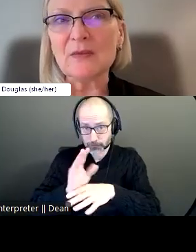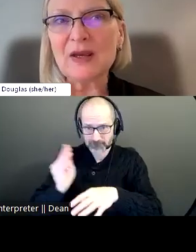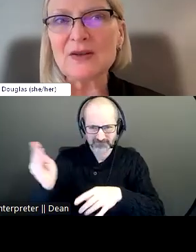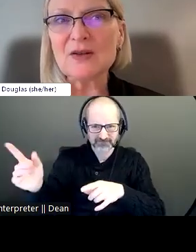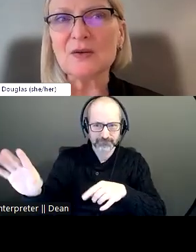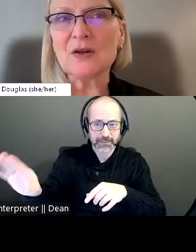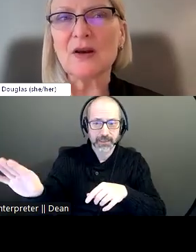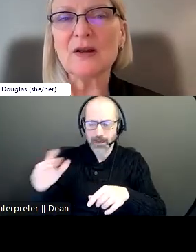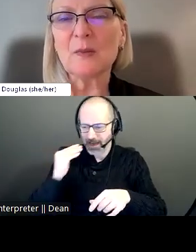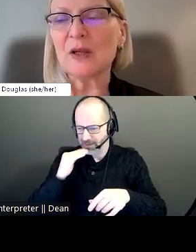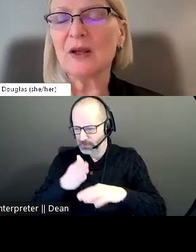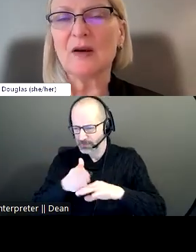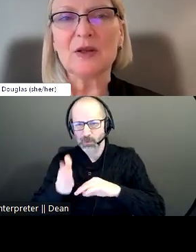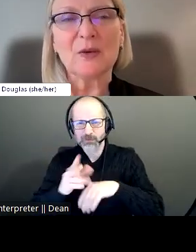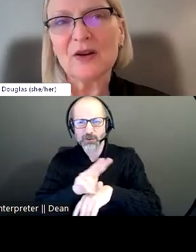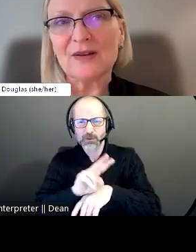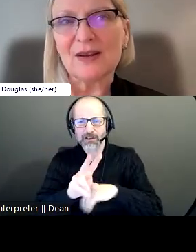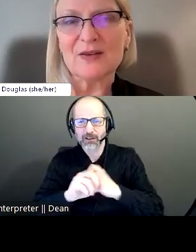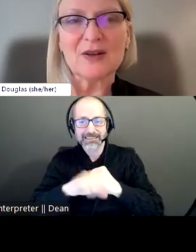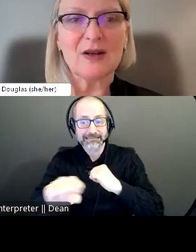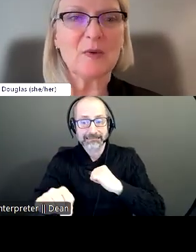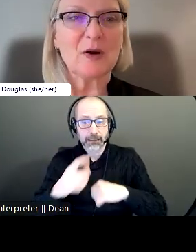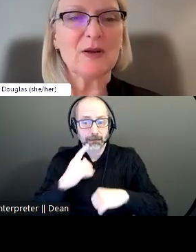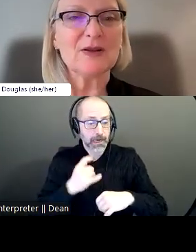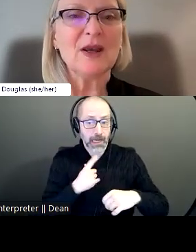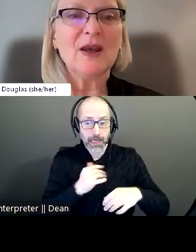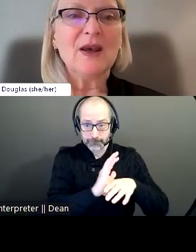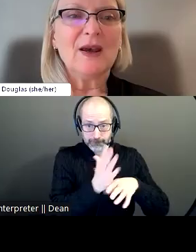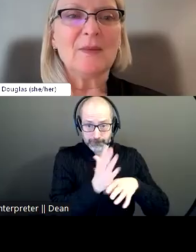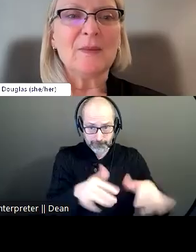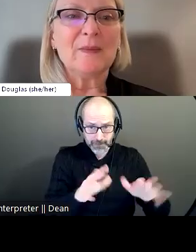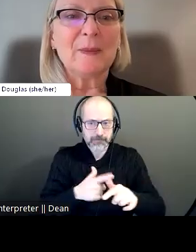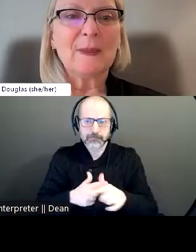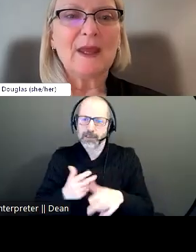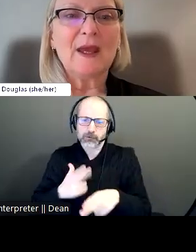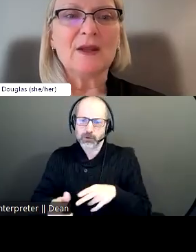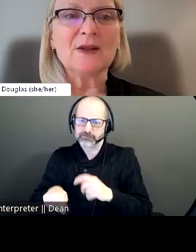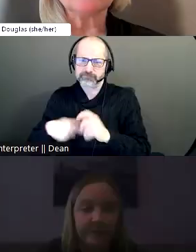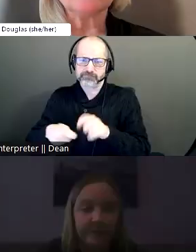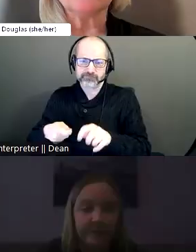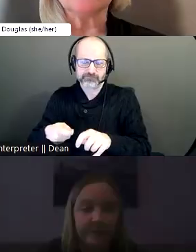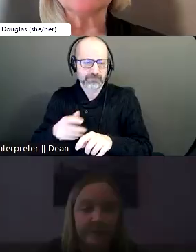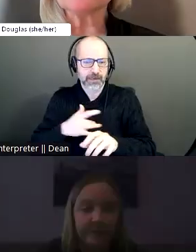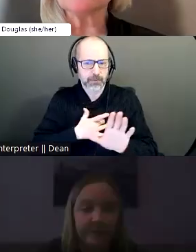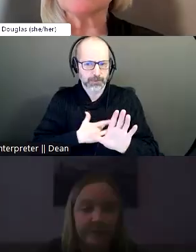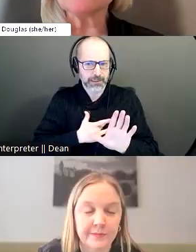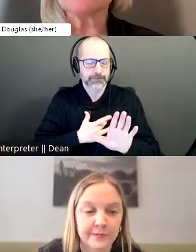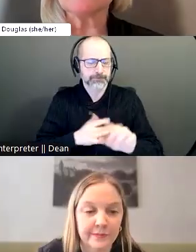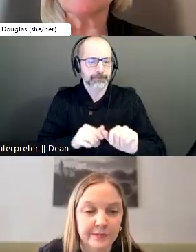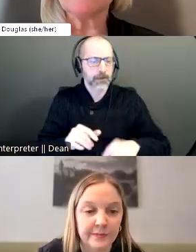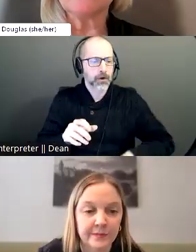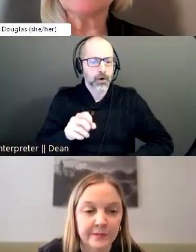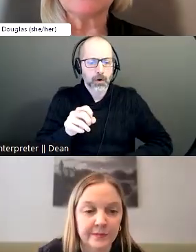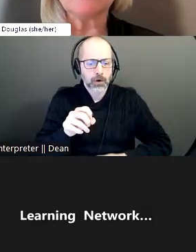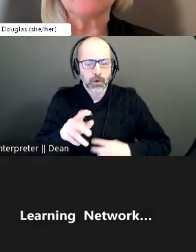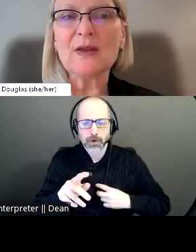pouvoir le montrer. Je sais que ça va passer. On dépassera le 14 heures,